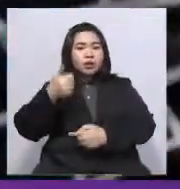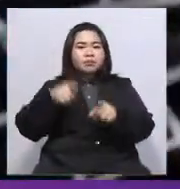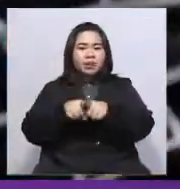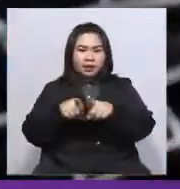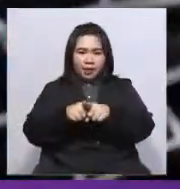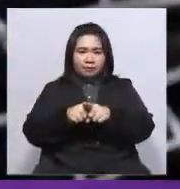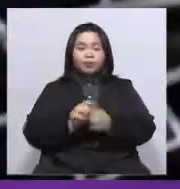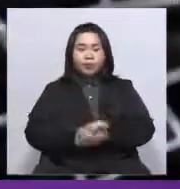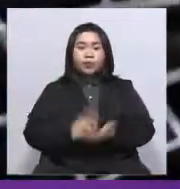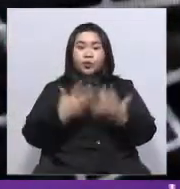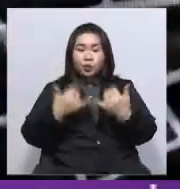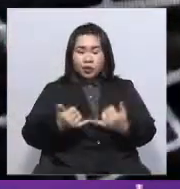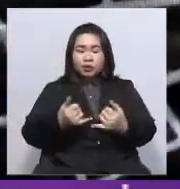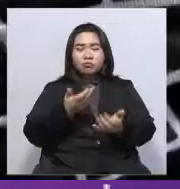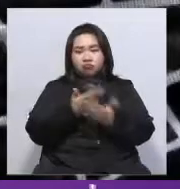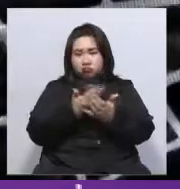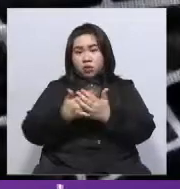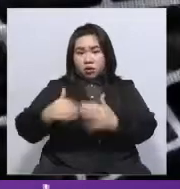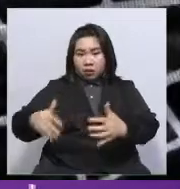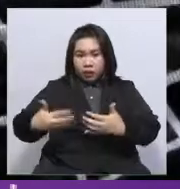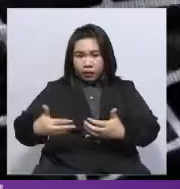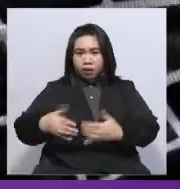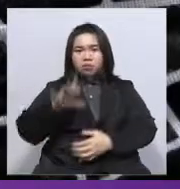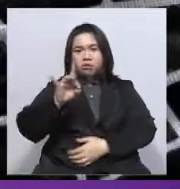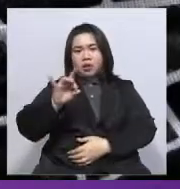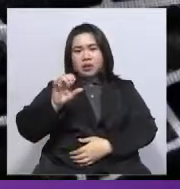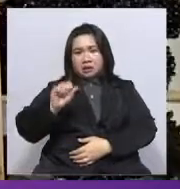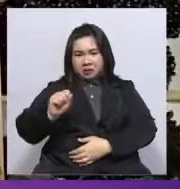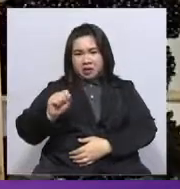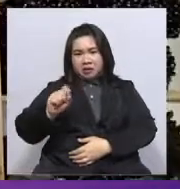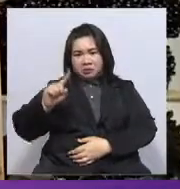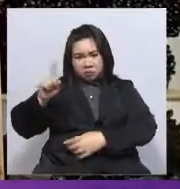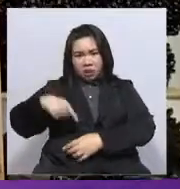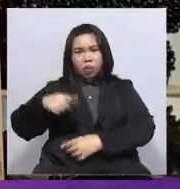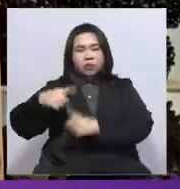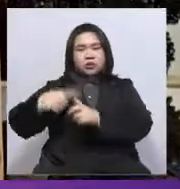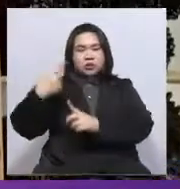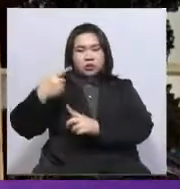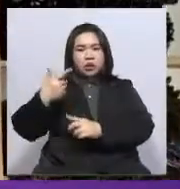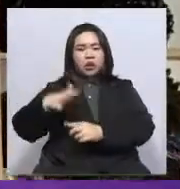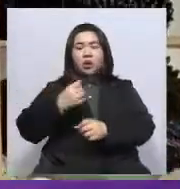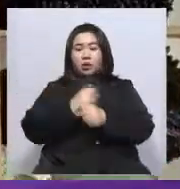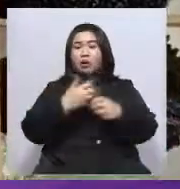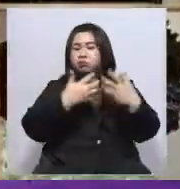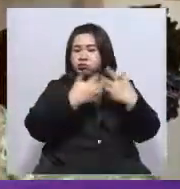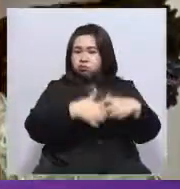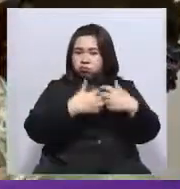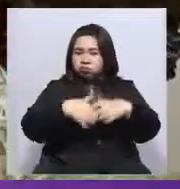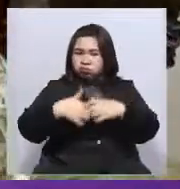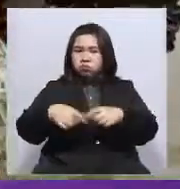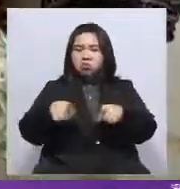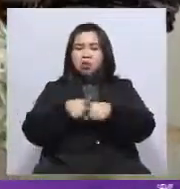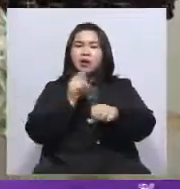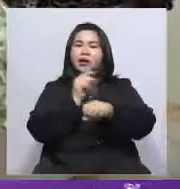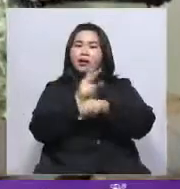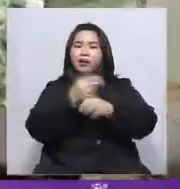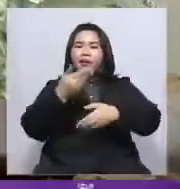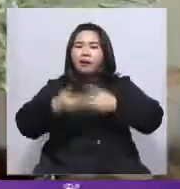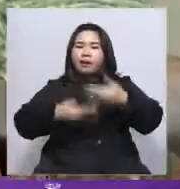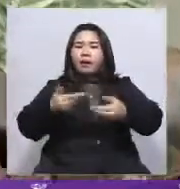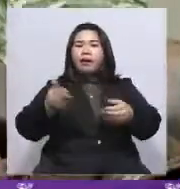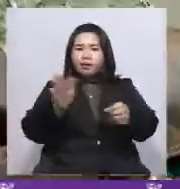จนปัจจุบันสามารถสร้างรายได้ถึง 800,000 บาทต่อเดือนและกำลังขยายธุรกิจในรูปแบบออนไลน์แบบเต็